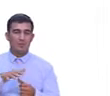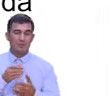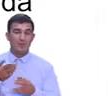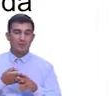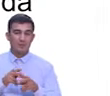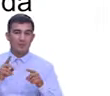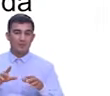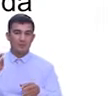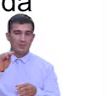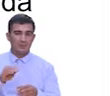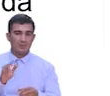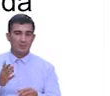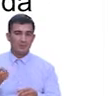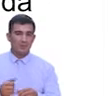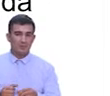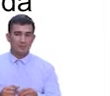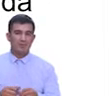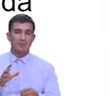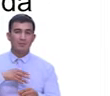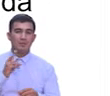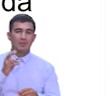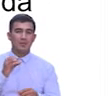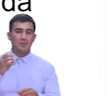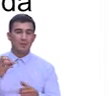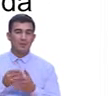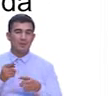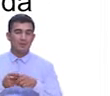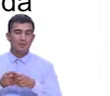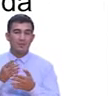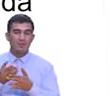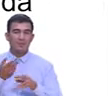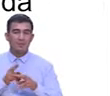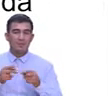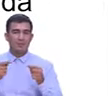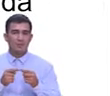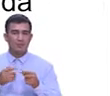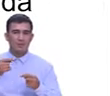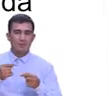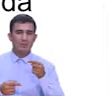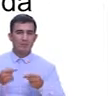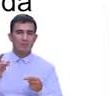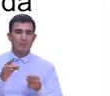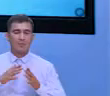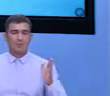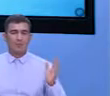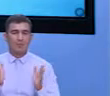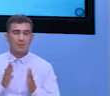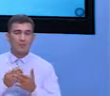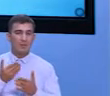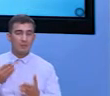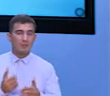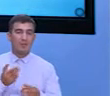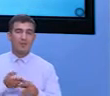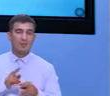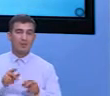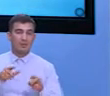qo'yiladi. Va kesmalarning o'zaro tengligi yoki uzun qisqaligini